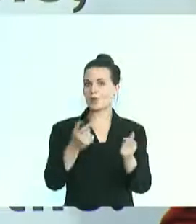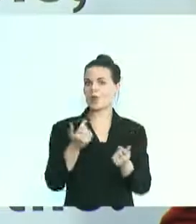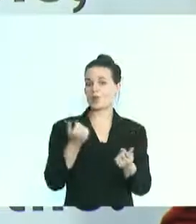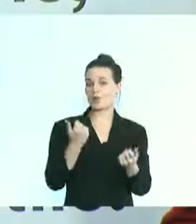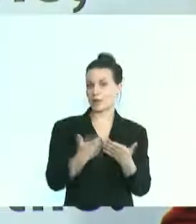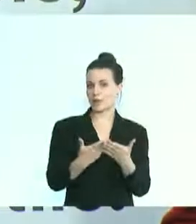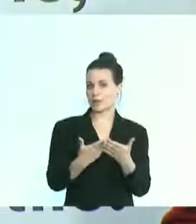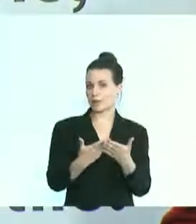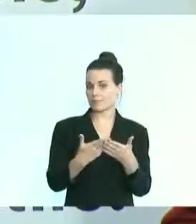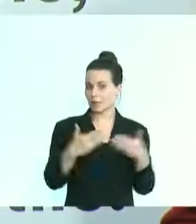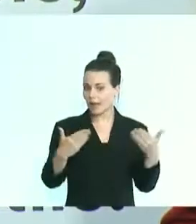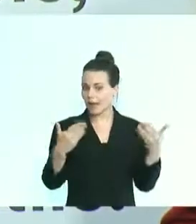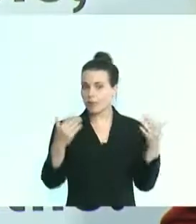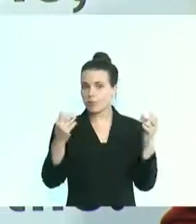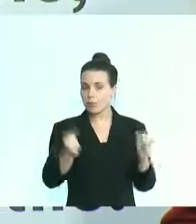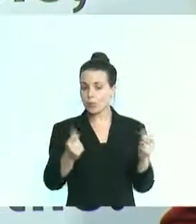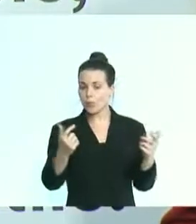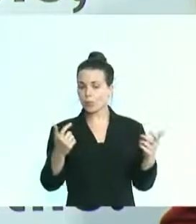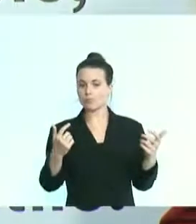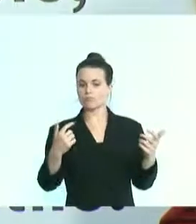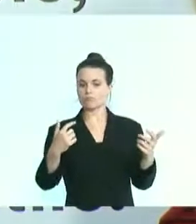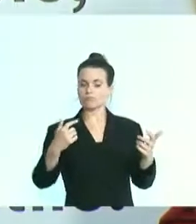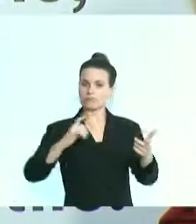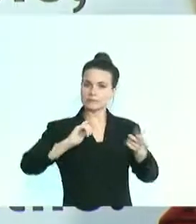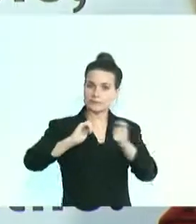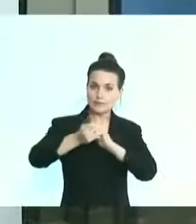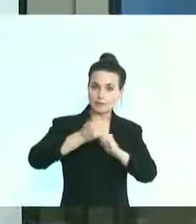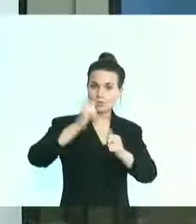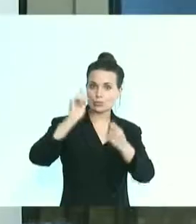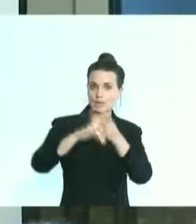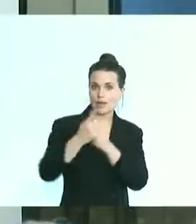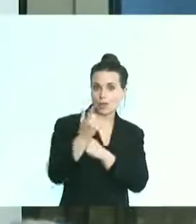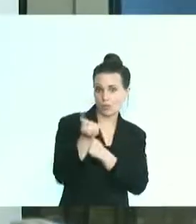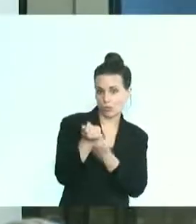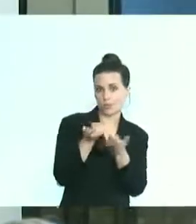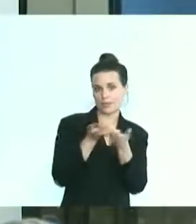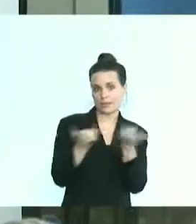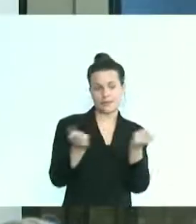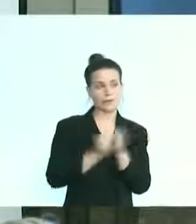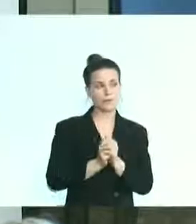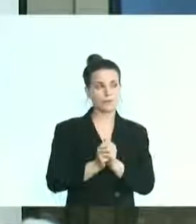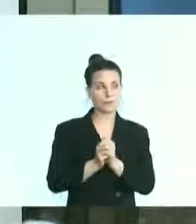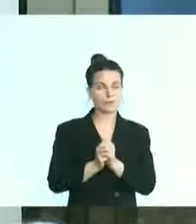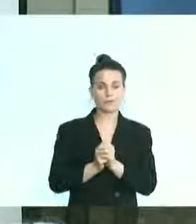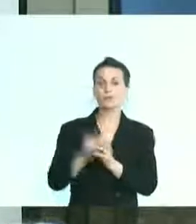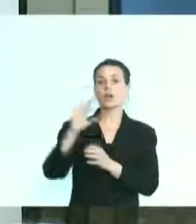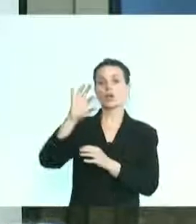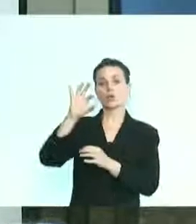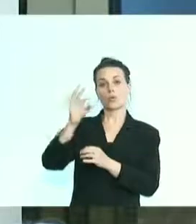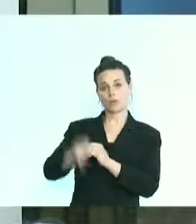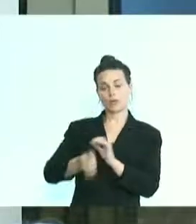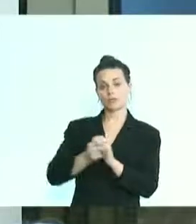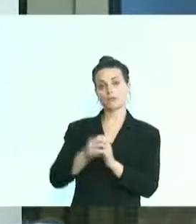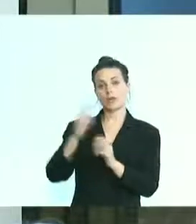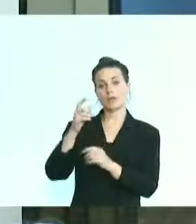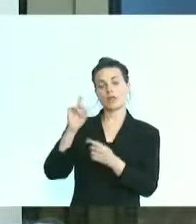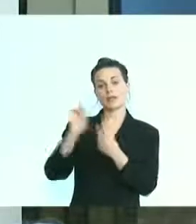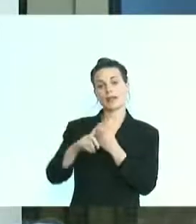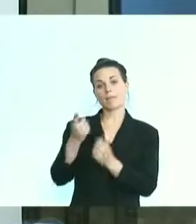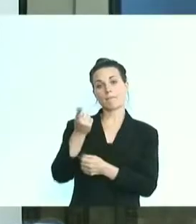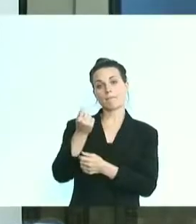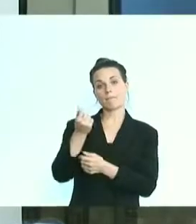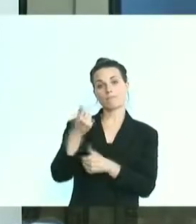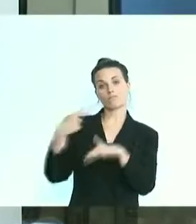vraiment de dialogue. Oui, alors en termes vraiment de soutien financier,